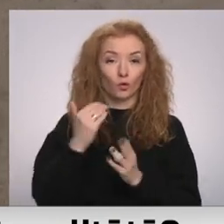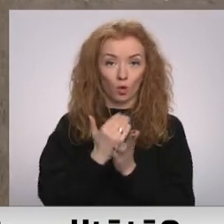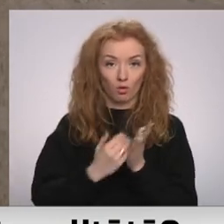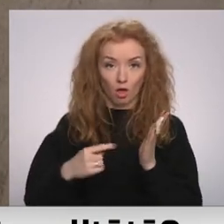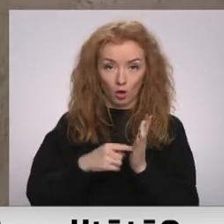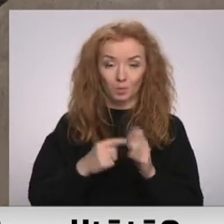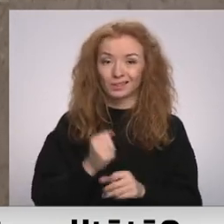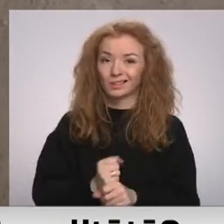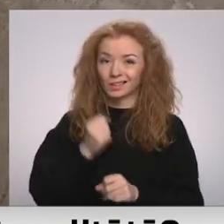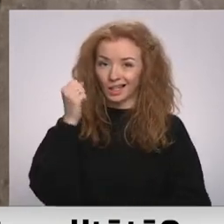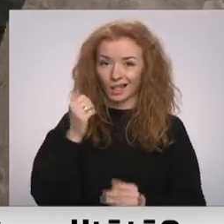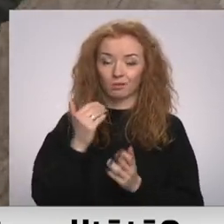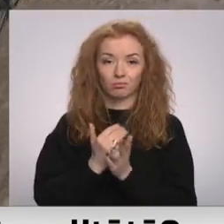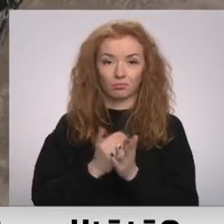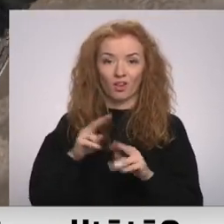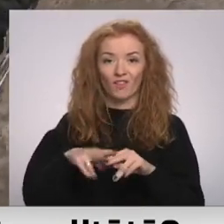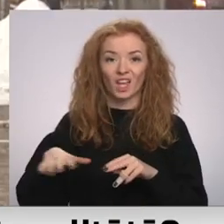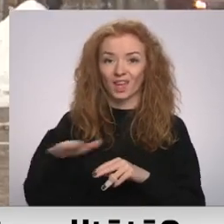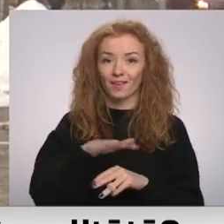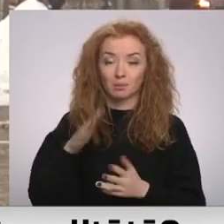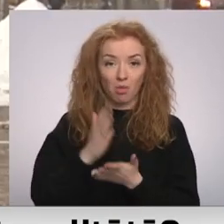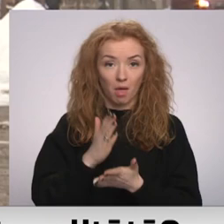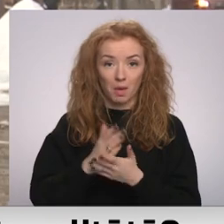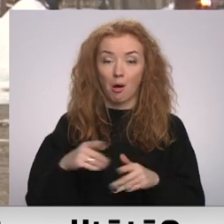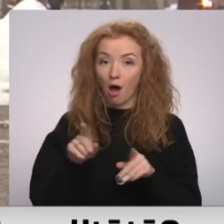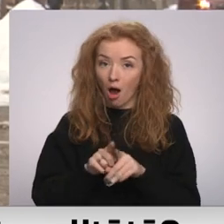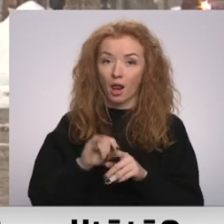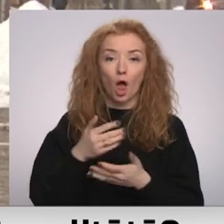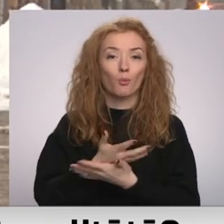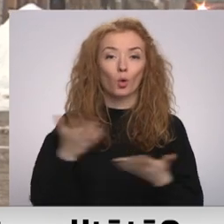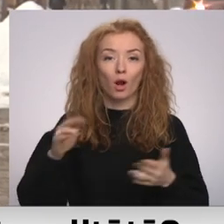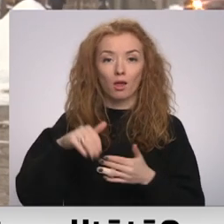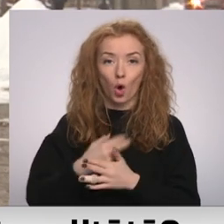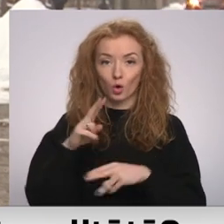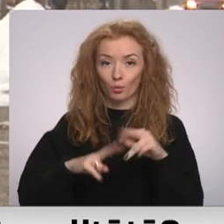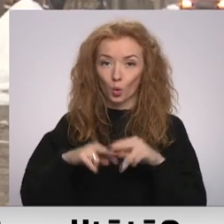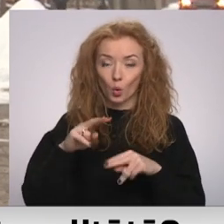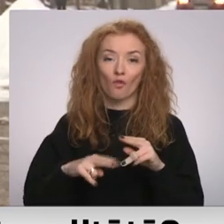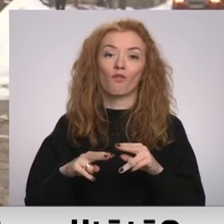kas paredz stingrākas prasības vides pieejamībai. Tā skaitā jebkurai jaunbūvei